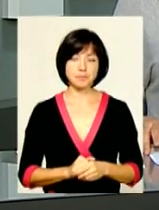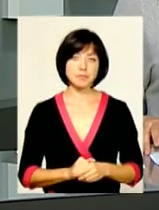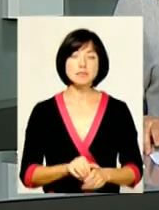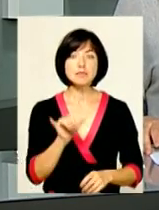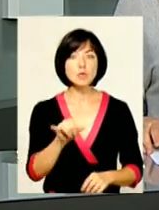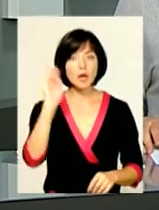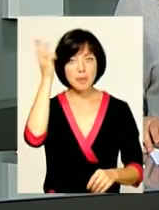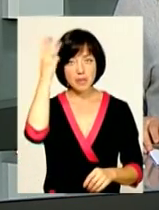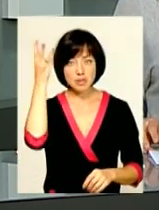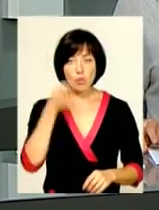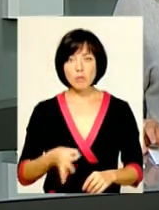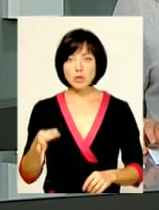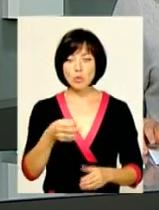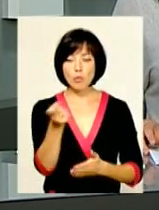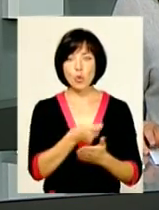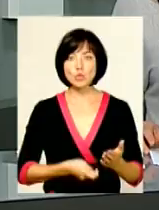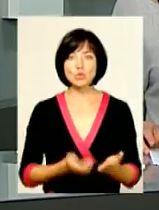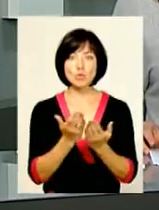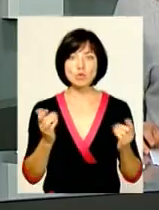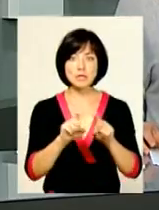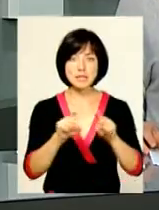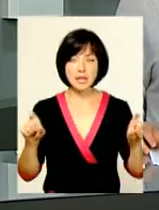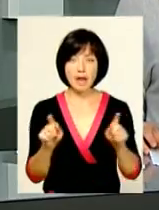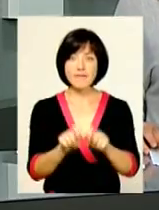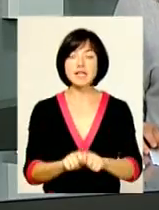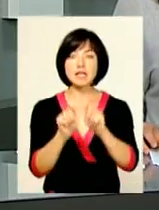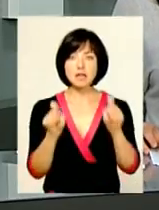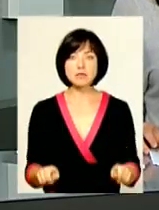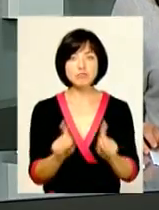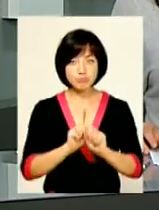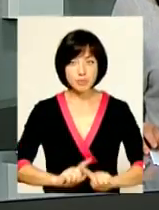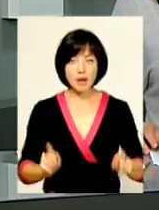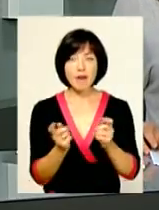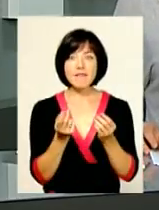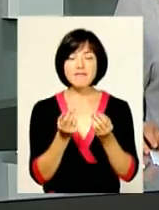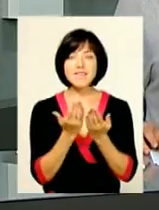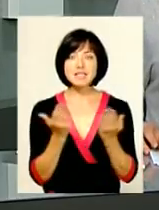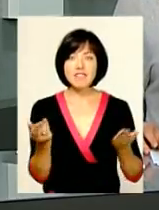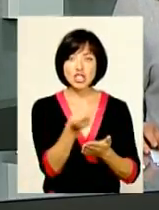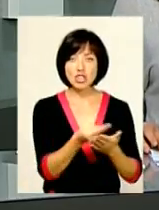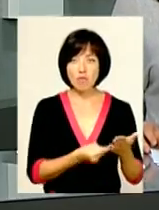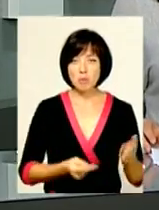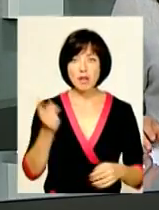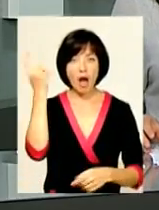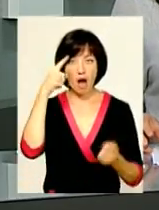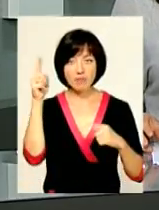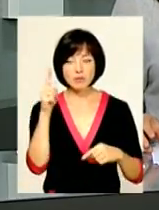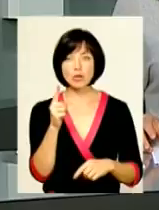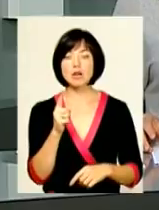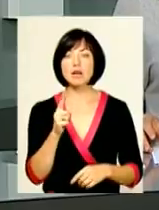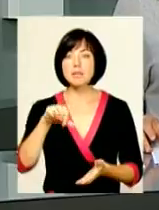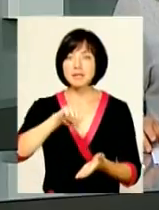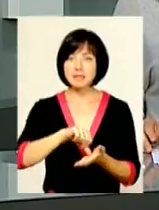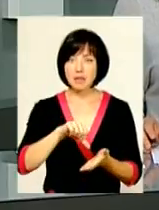У Хмельницькому обласному художньому музеї відкрилася оригінальна виставка живопису. Автор картин Сергій Гульшані